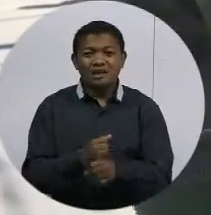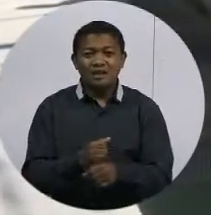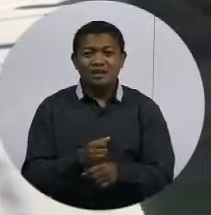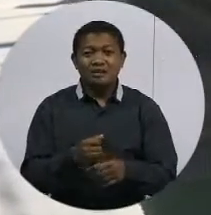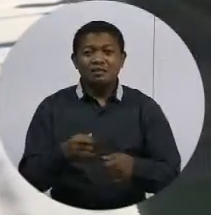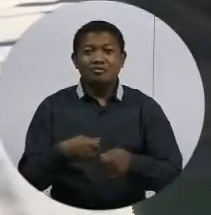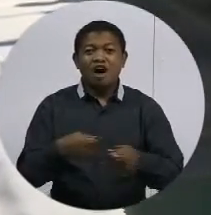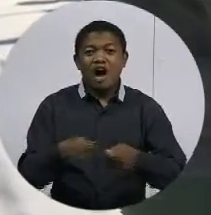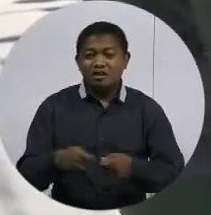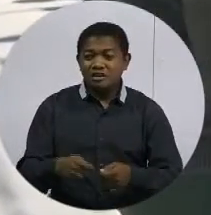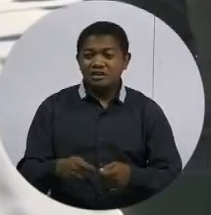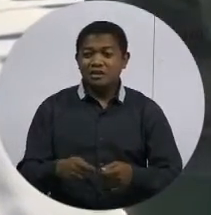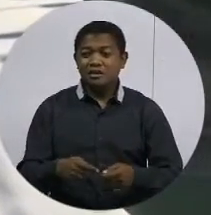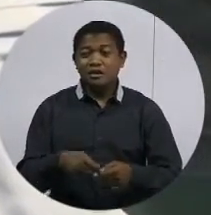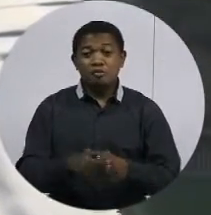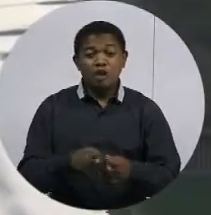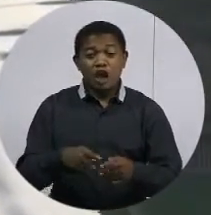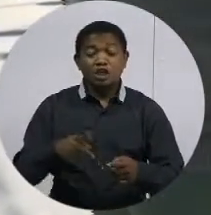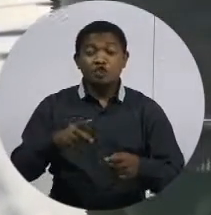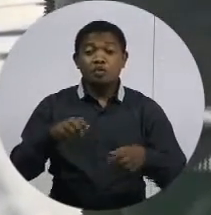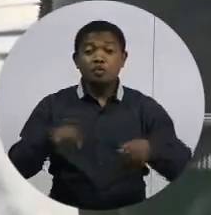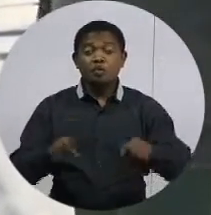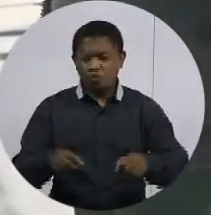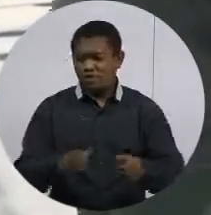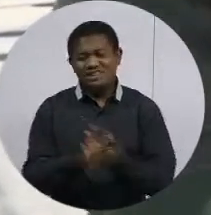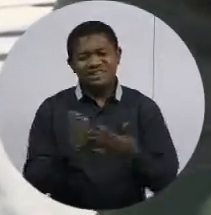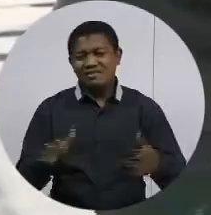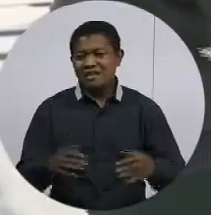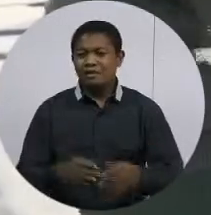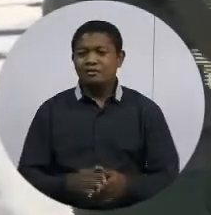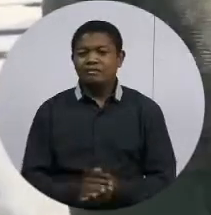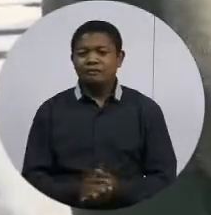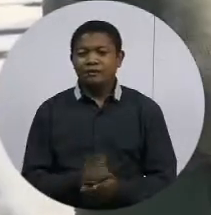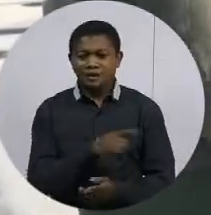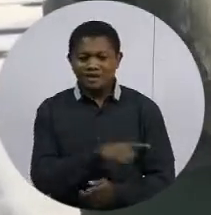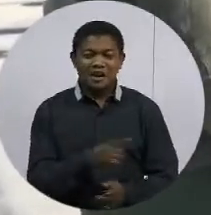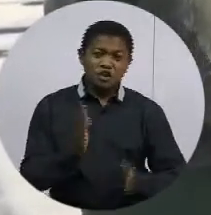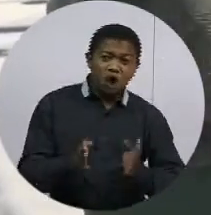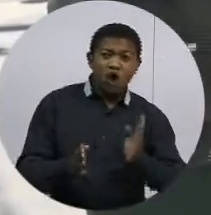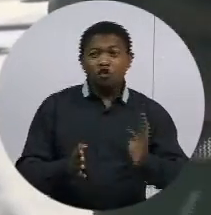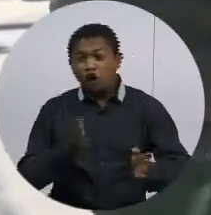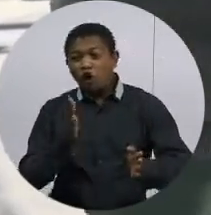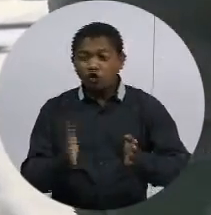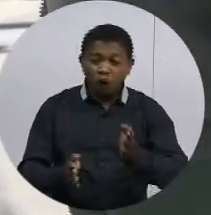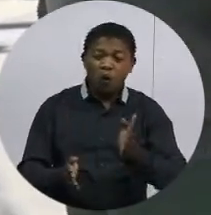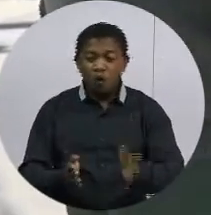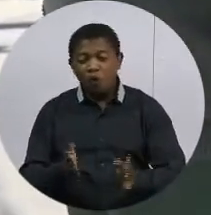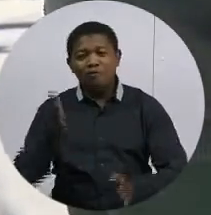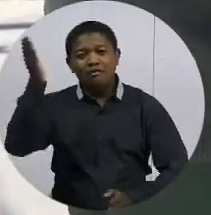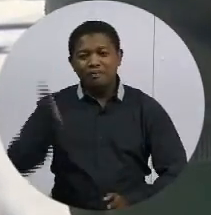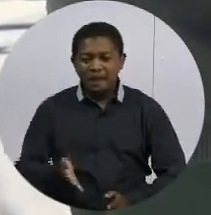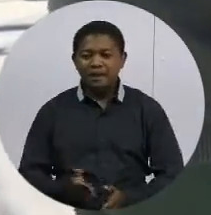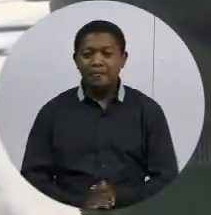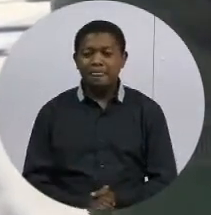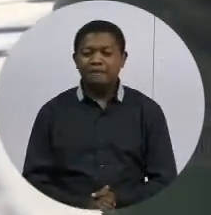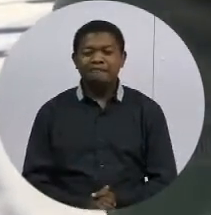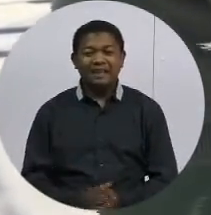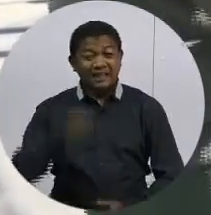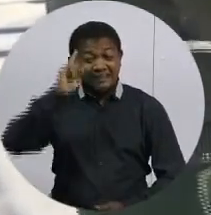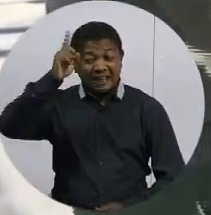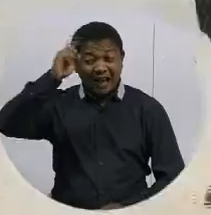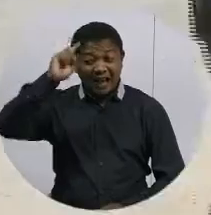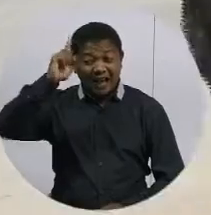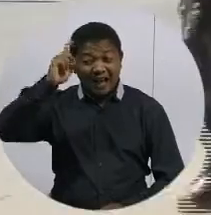Andesika ny olona hiditany an-tano sy anaramasy fampiasana ny pasipaoro. Isan'andro mandritra izao fipoana